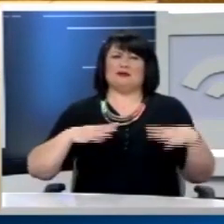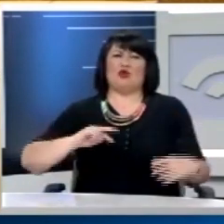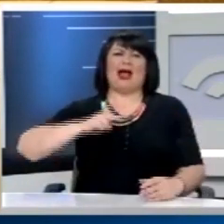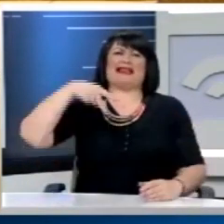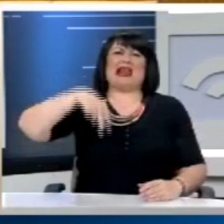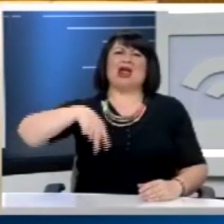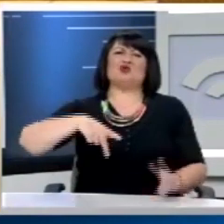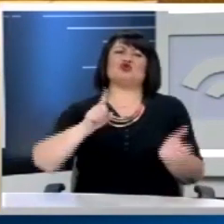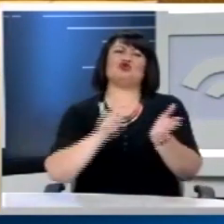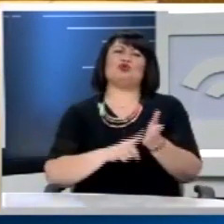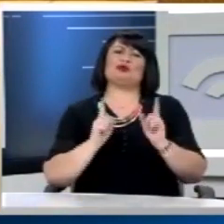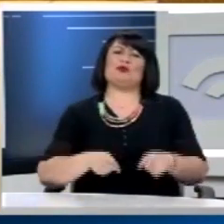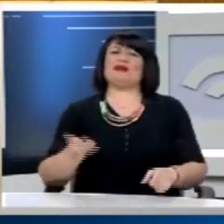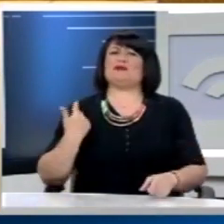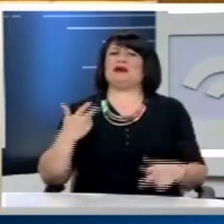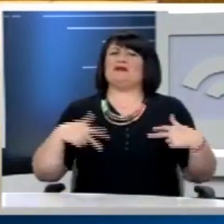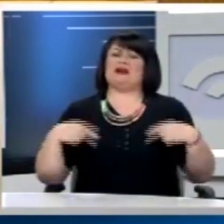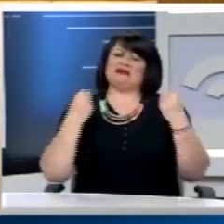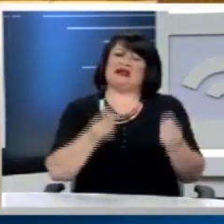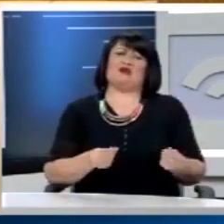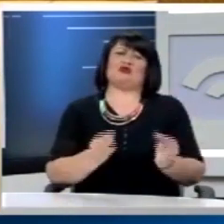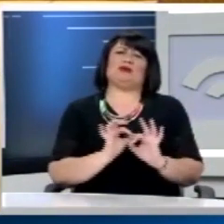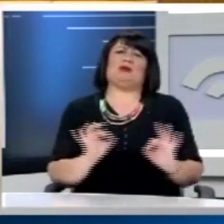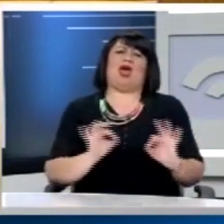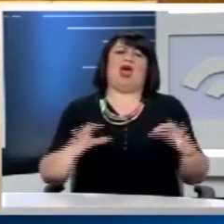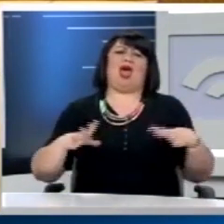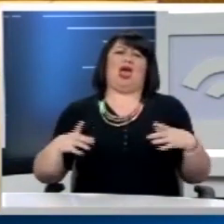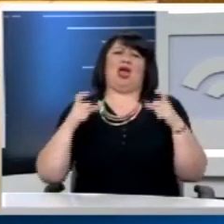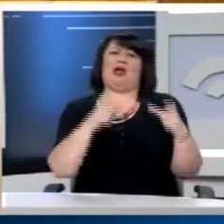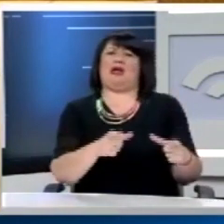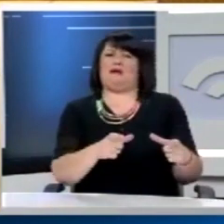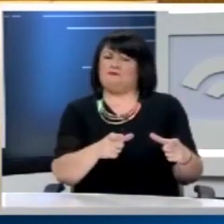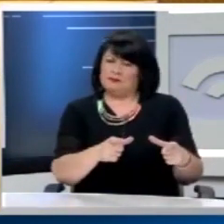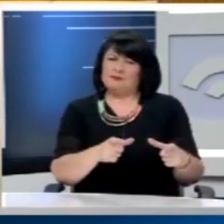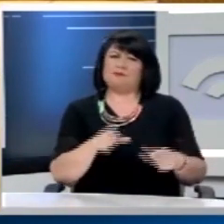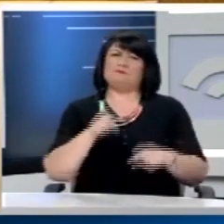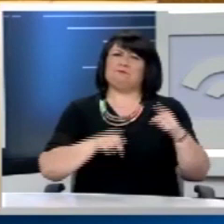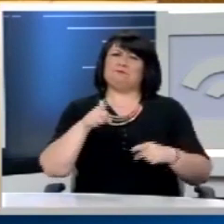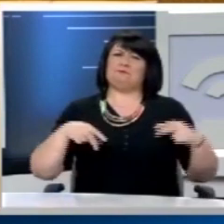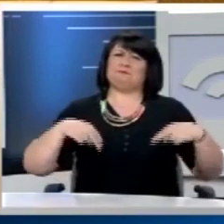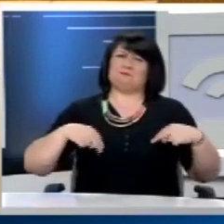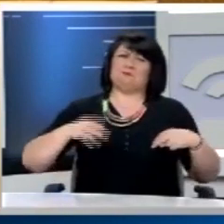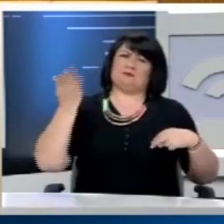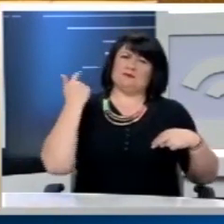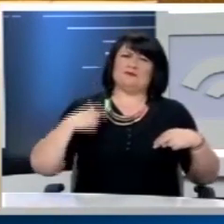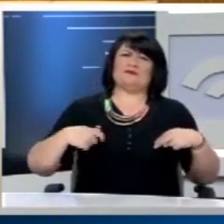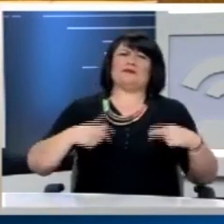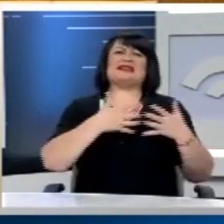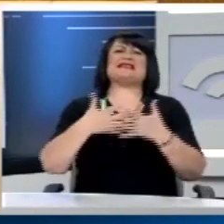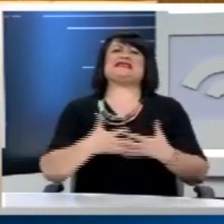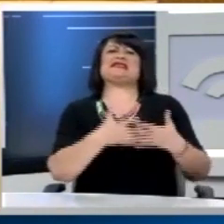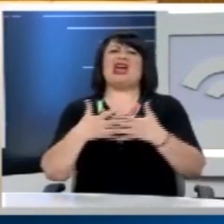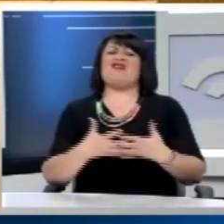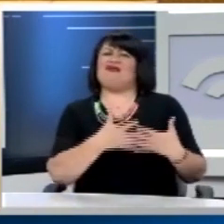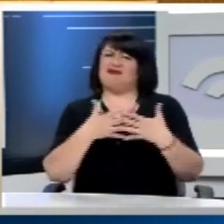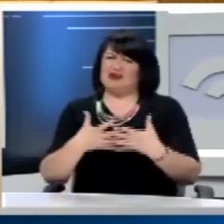και αποφάσεις από την προηγούμενη κυβέρνηση ΣΥΡΙΖΑ, ενώ άλλοι διετέλεσαν στελέχη του ΣΕΒ και